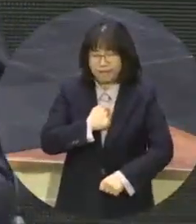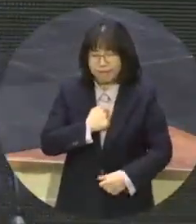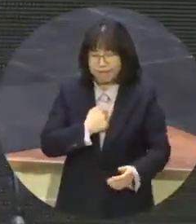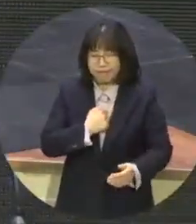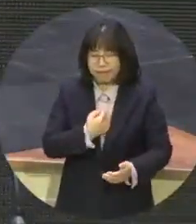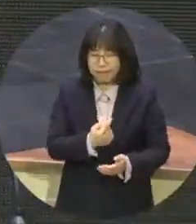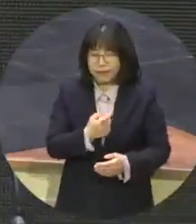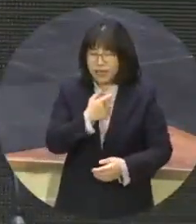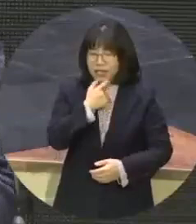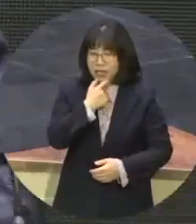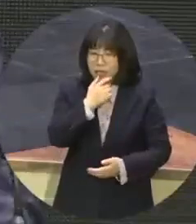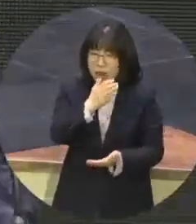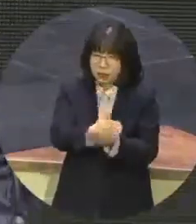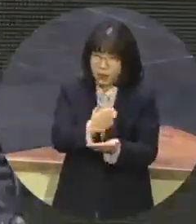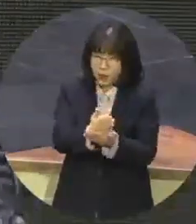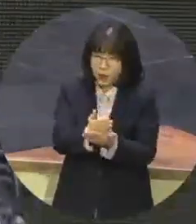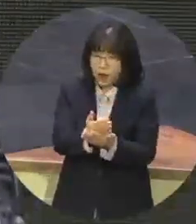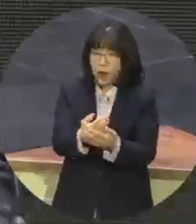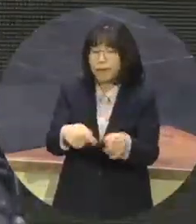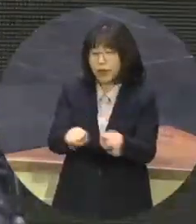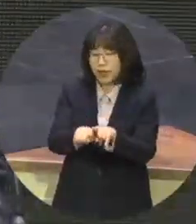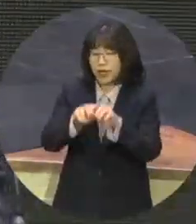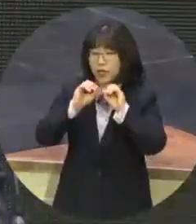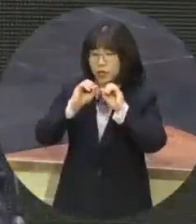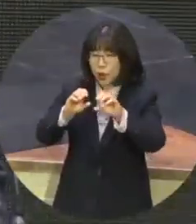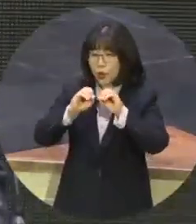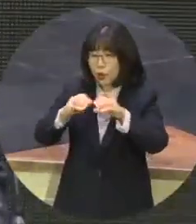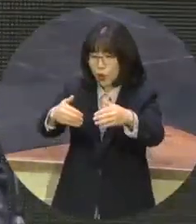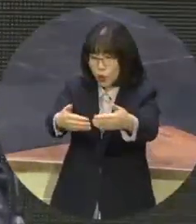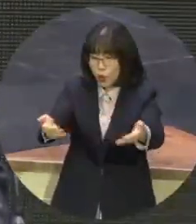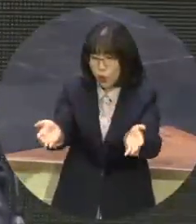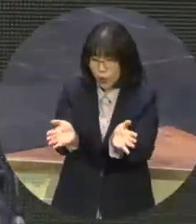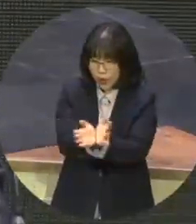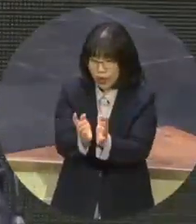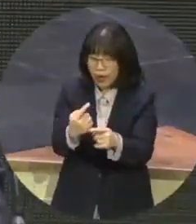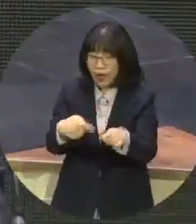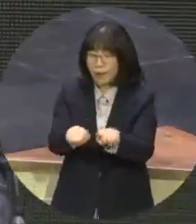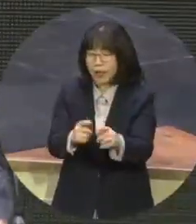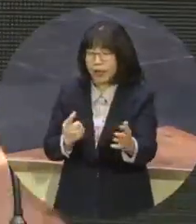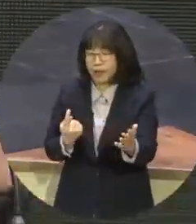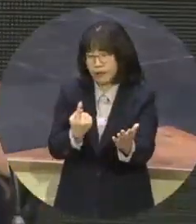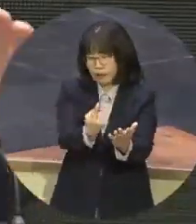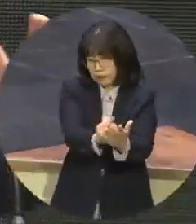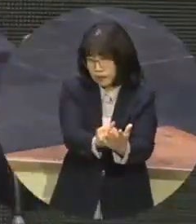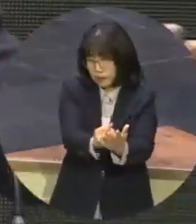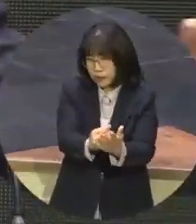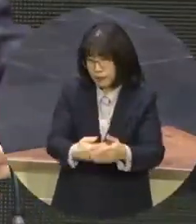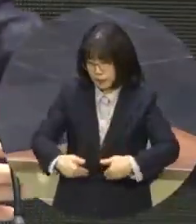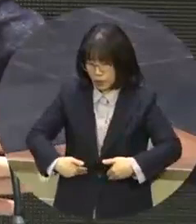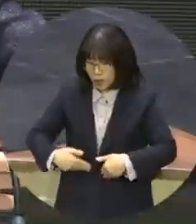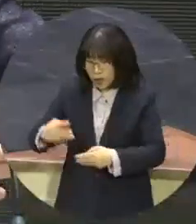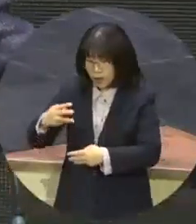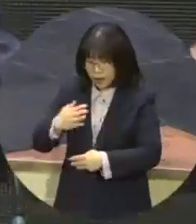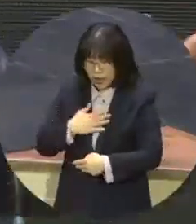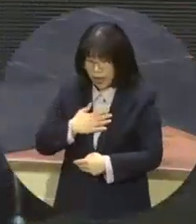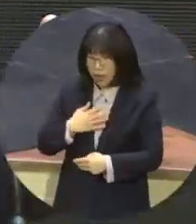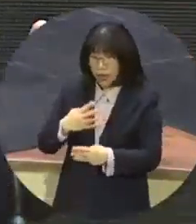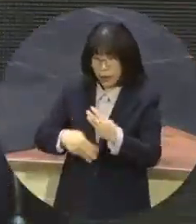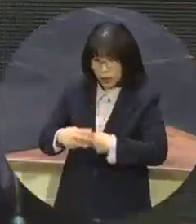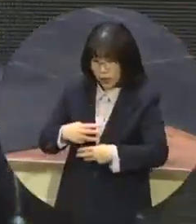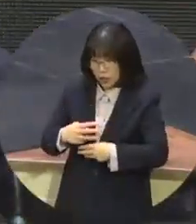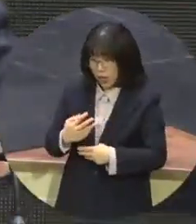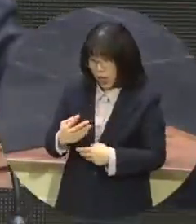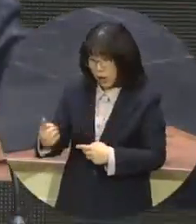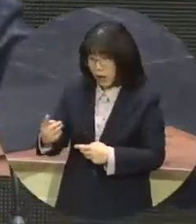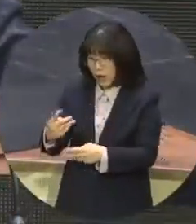마세요. 그 흐름 속에 들어가서. 그래서 전도역을 하나님이 세운 거예요. 아, 아멘? 그 렘넌트 속에 들어가서.